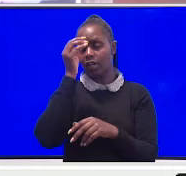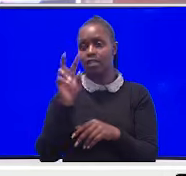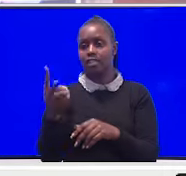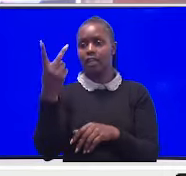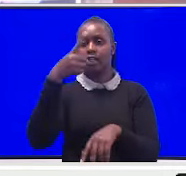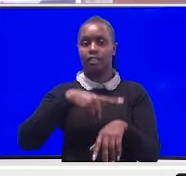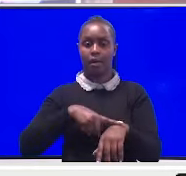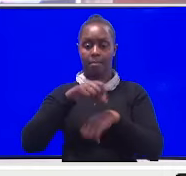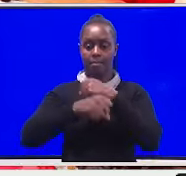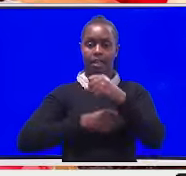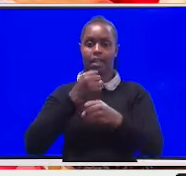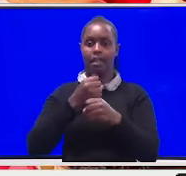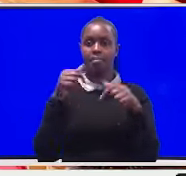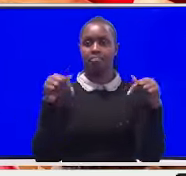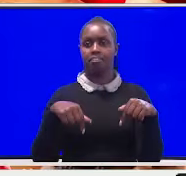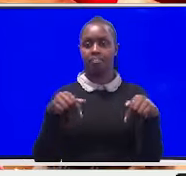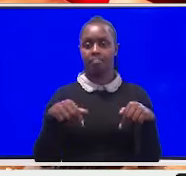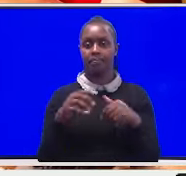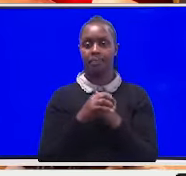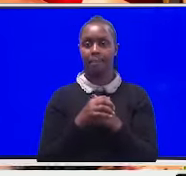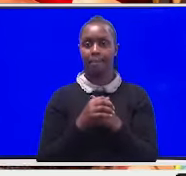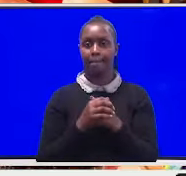pili mwaka huu.